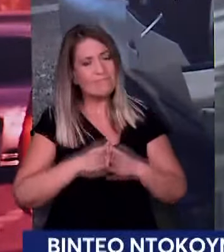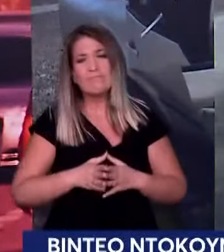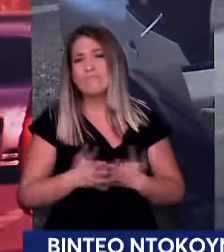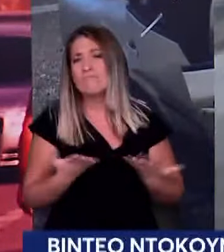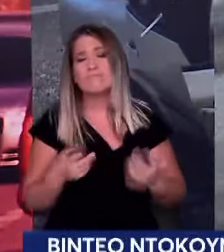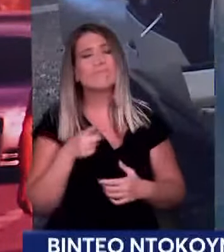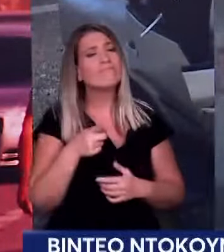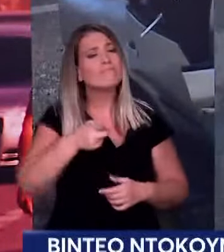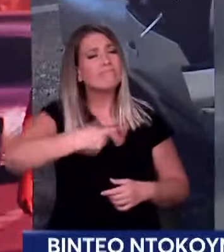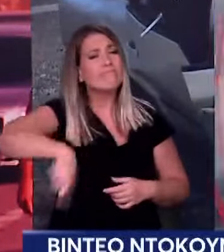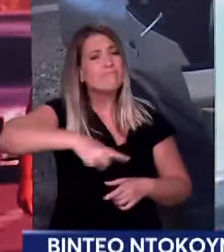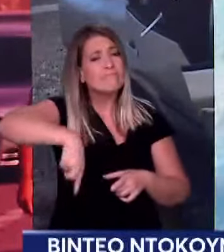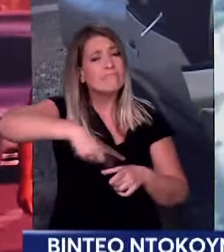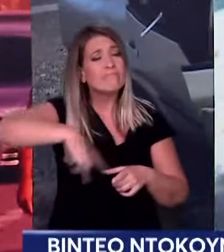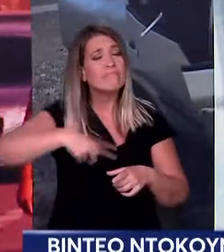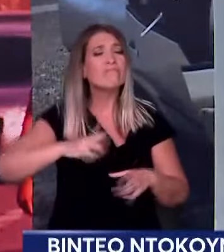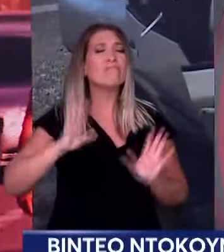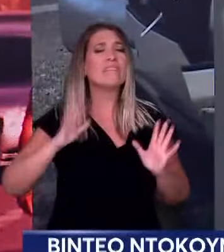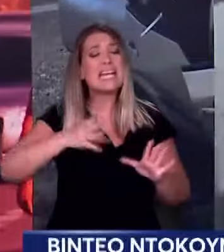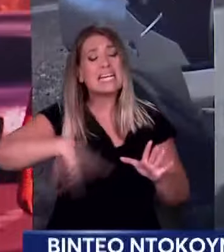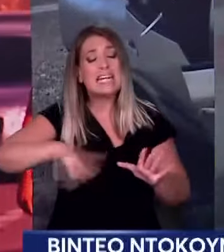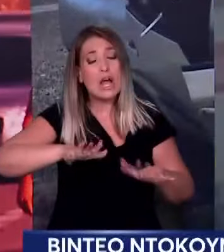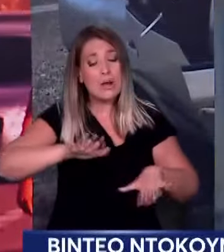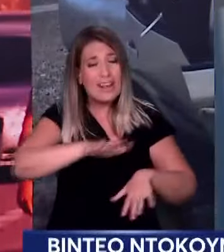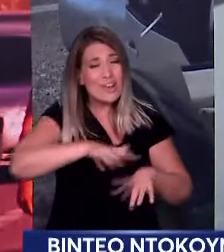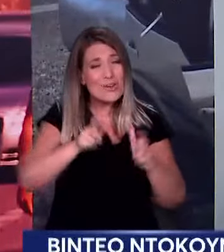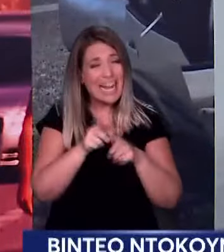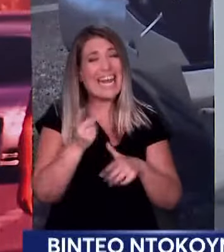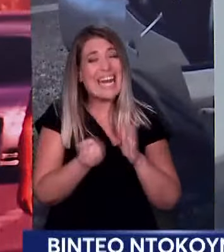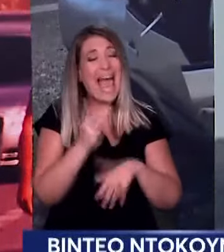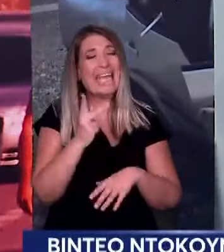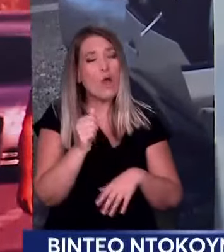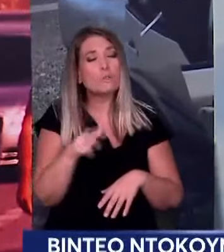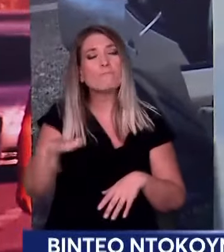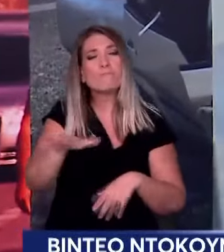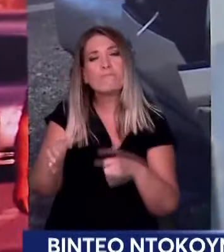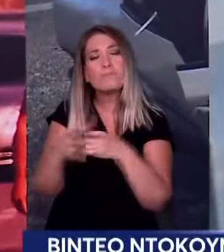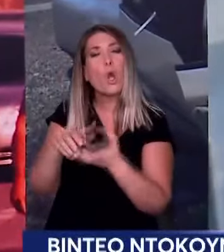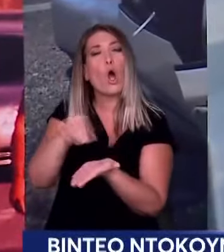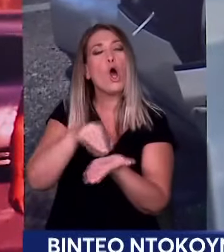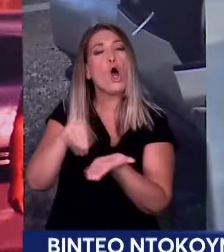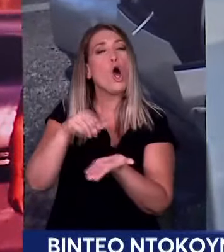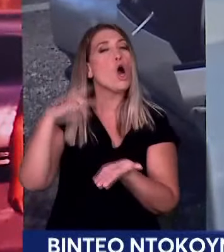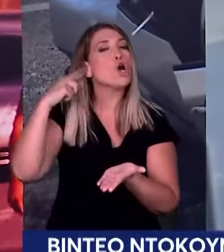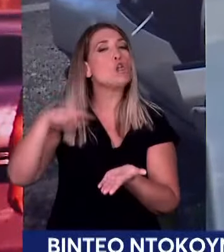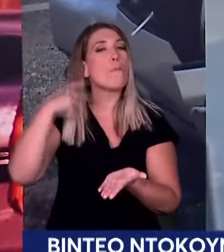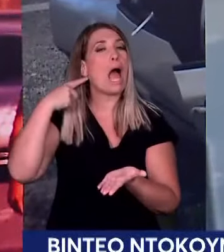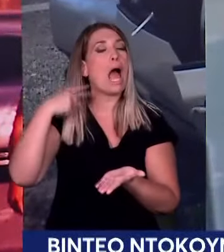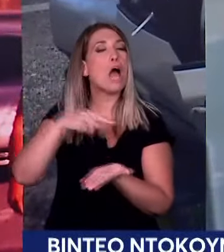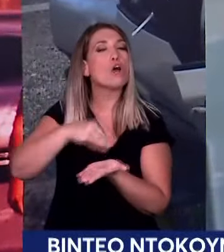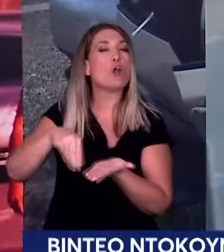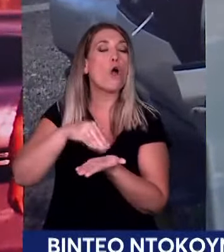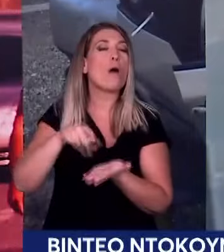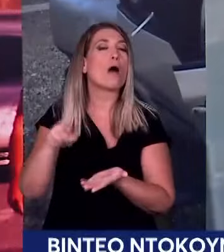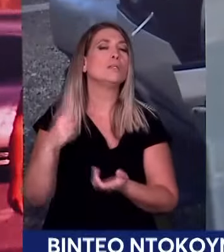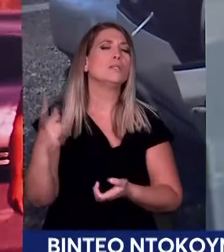υπάρχουν κάποιοι και όχι όλοι, δεν τους τσουβαλιάζουν, από έναν συνοικισμό Ρωμά που υπάρχει στην περιοχή, οι οποίοι